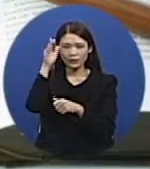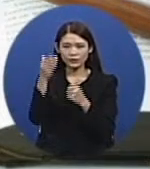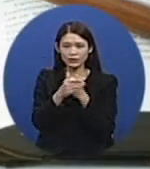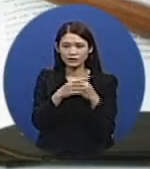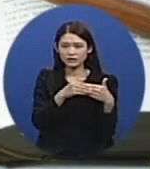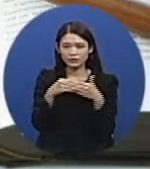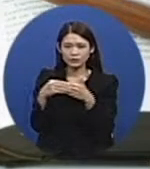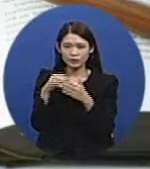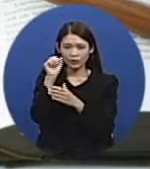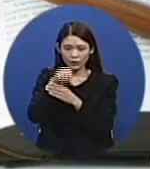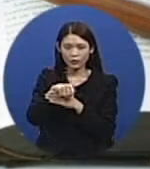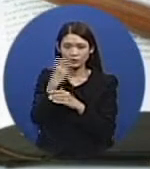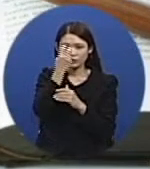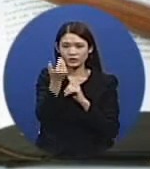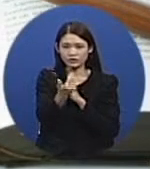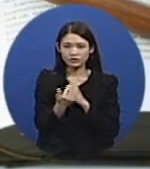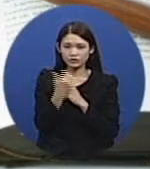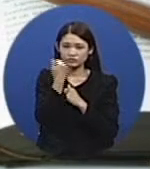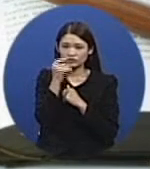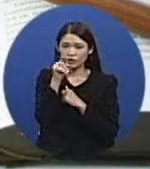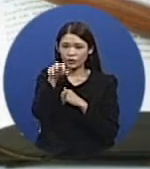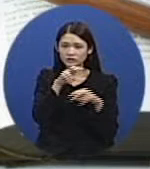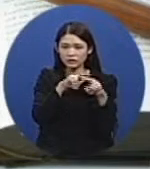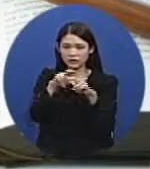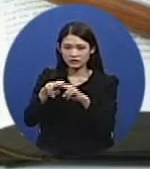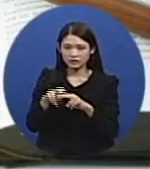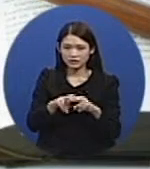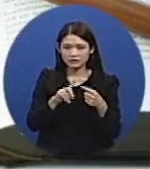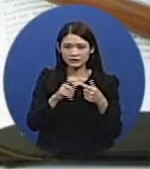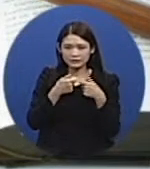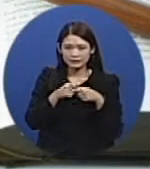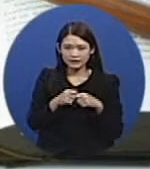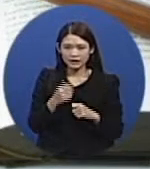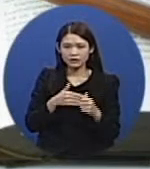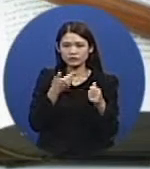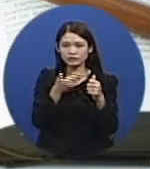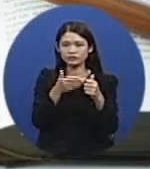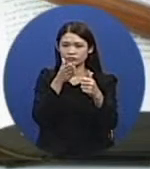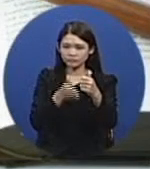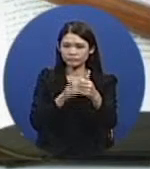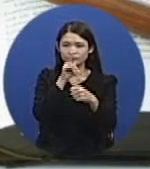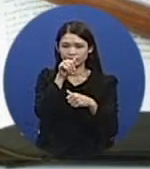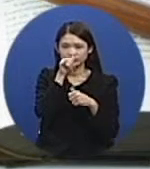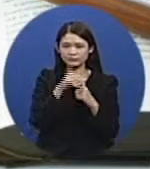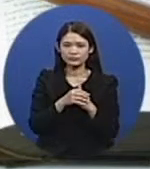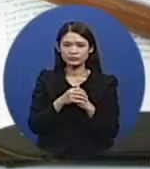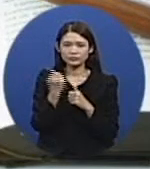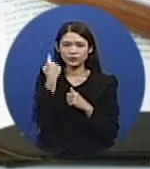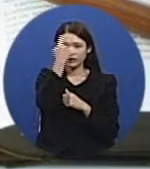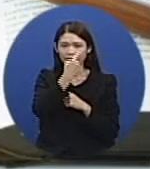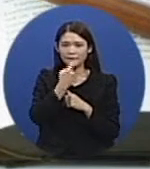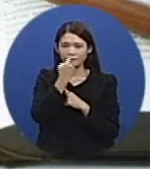허용하거나 조사를 시작하기 전 누가 어디에 앉아있는지 등을 상세하게 알릴 것을 권하고 있습니다. 또